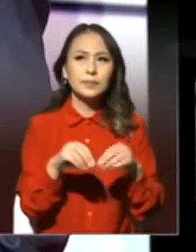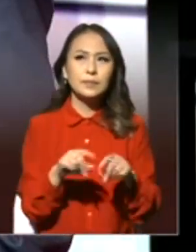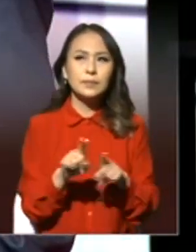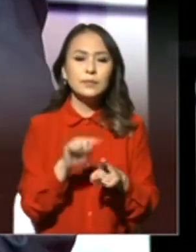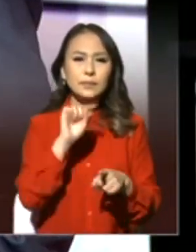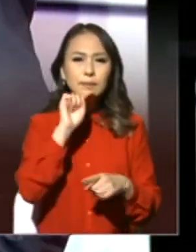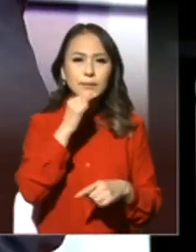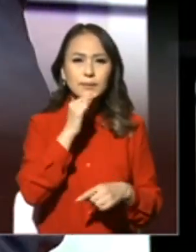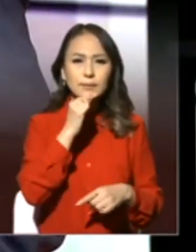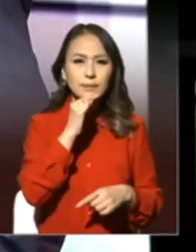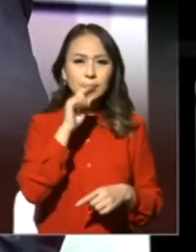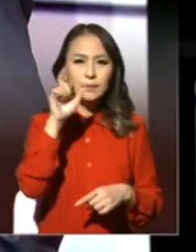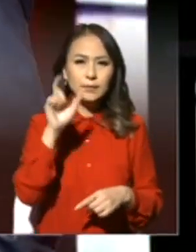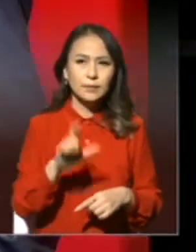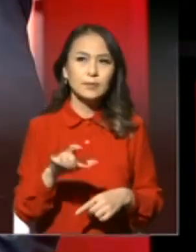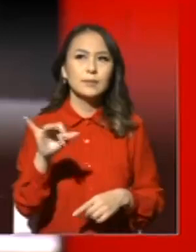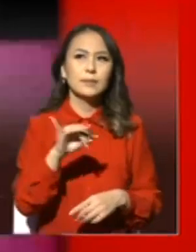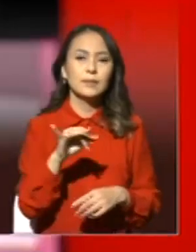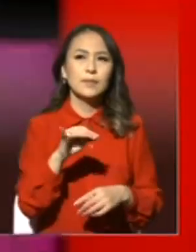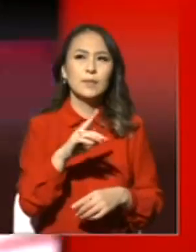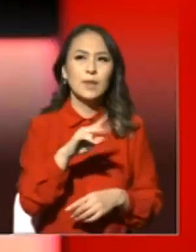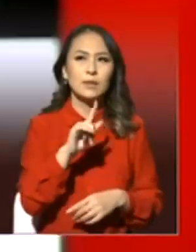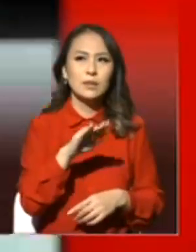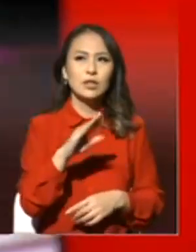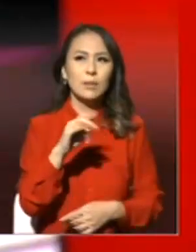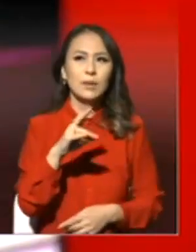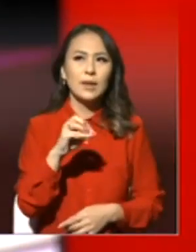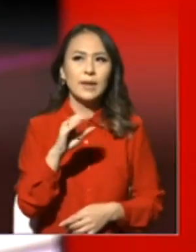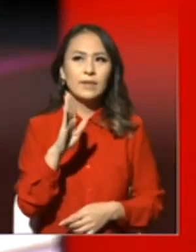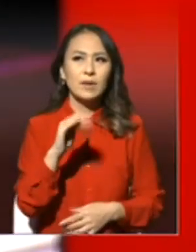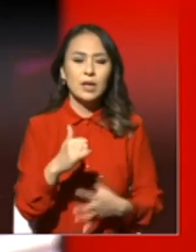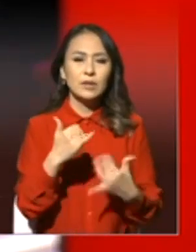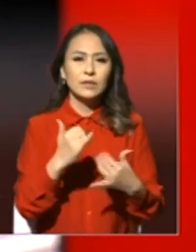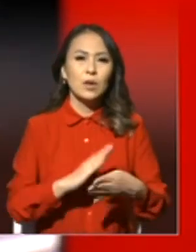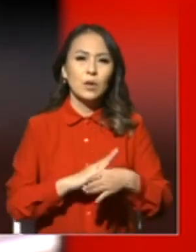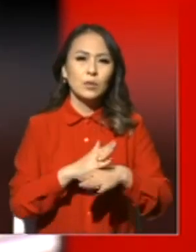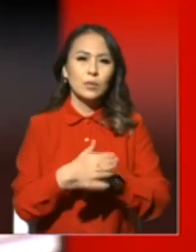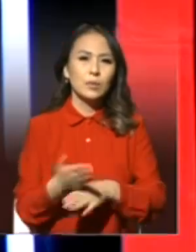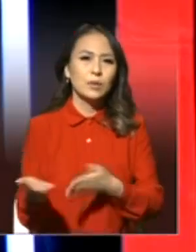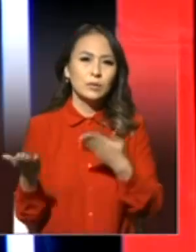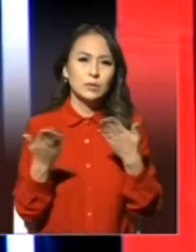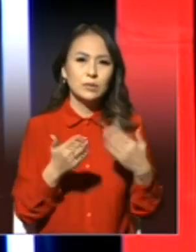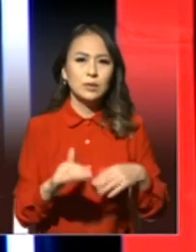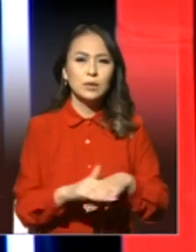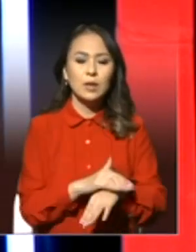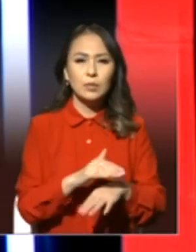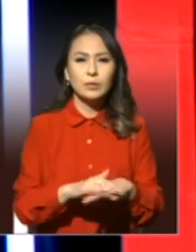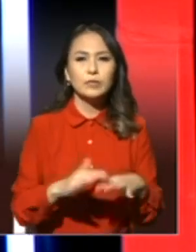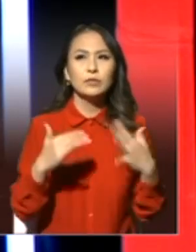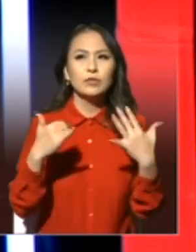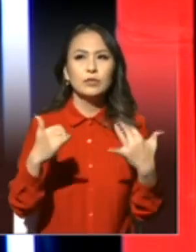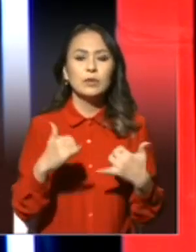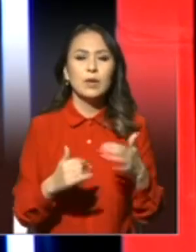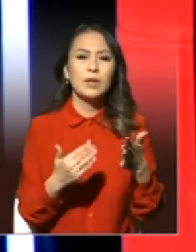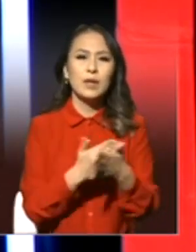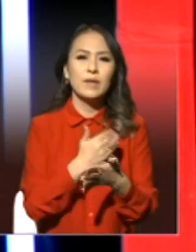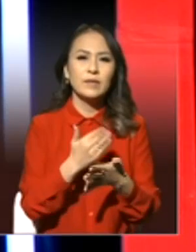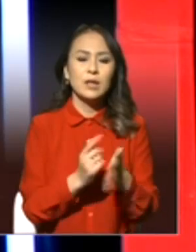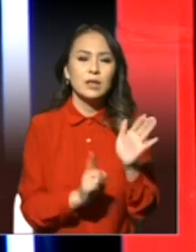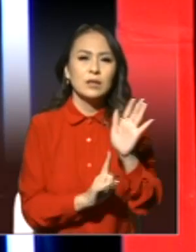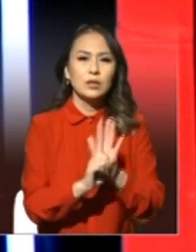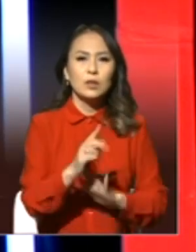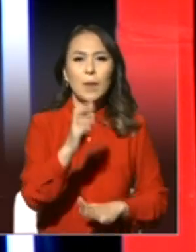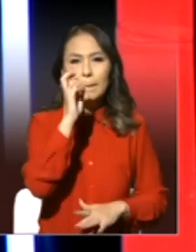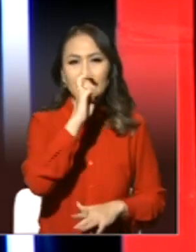Сейіт Керімқұлов және Ләззат Жанмолдаева. Студиямызға қош келдіңіздер. Мінекей, бірінші хабарымызды осы жанар жағармайдың